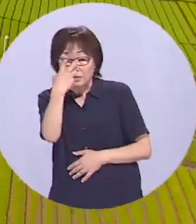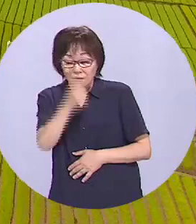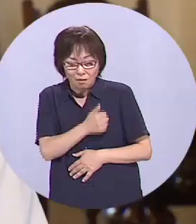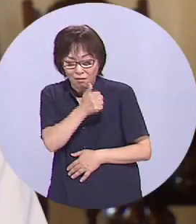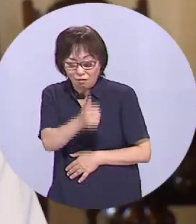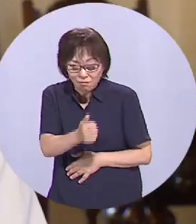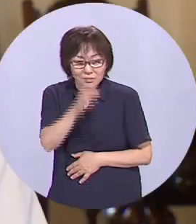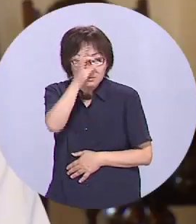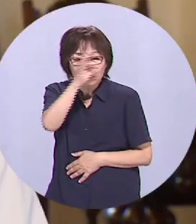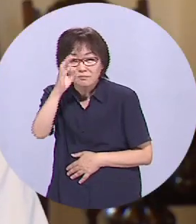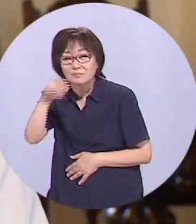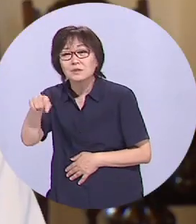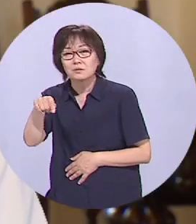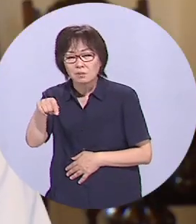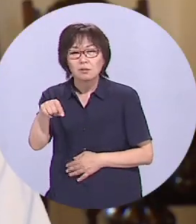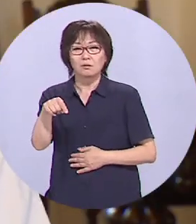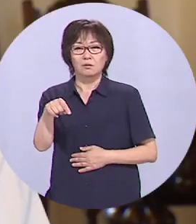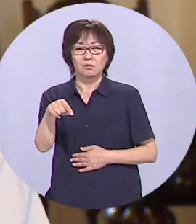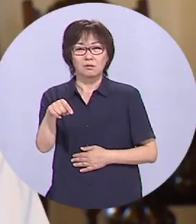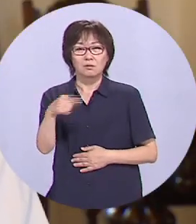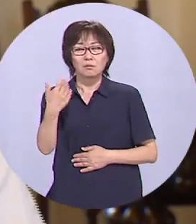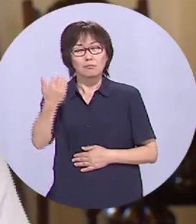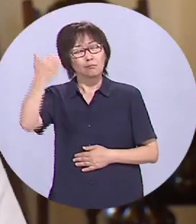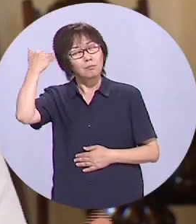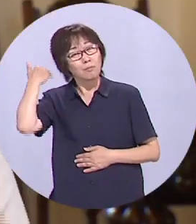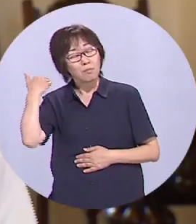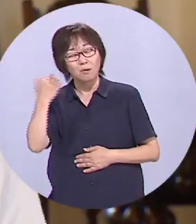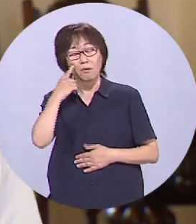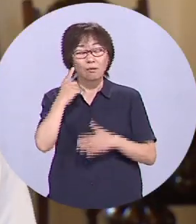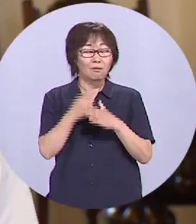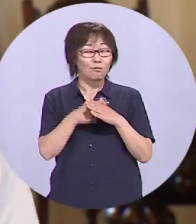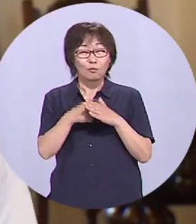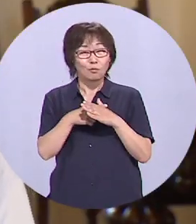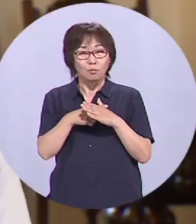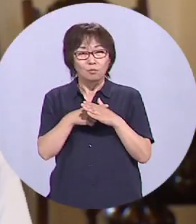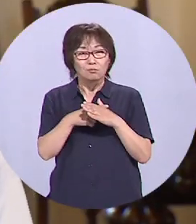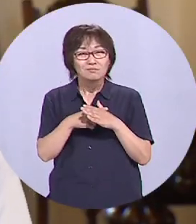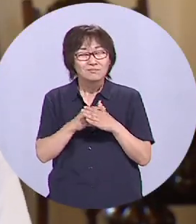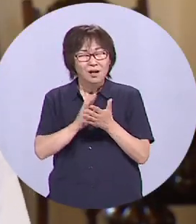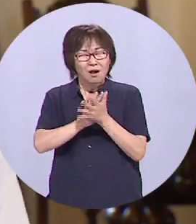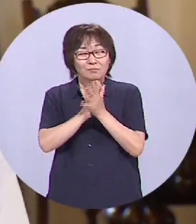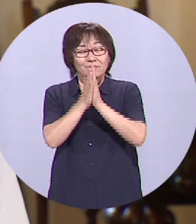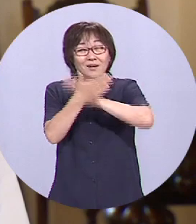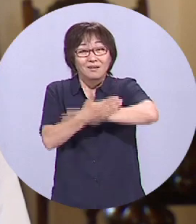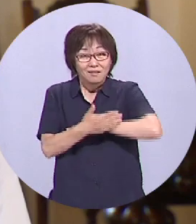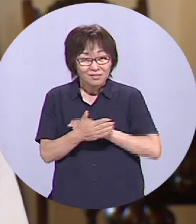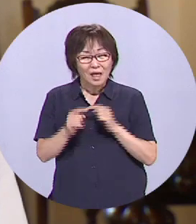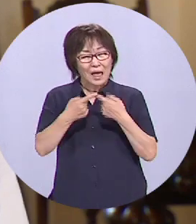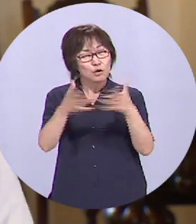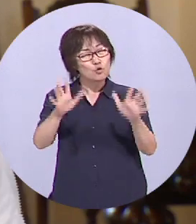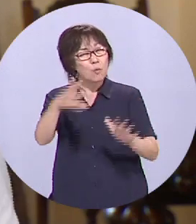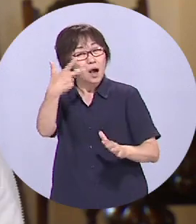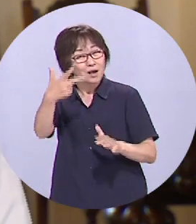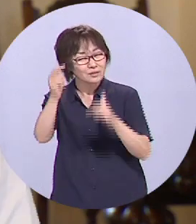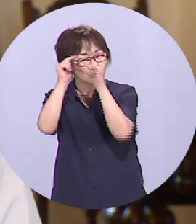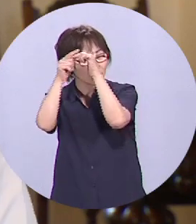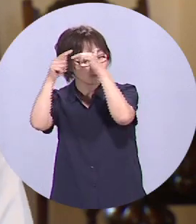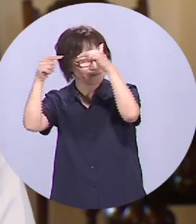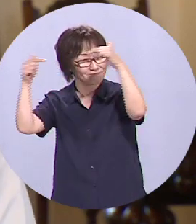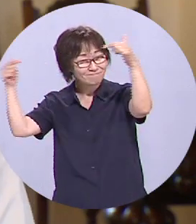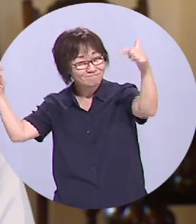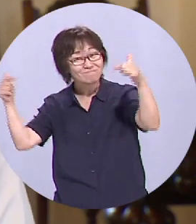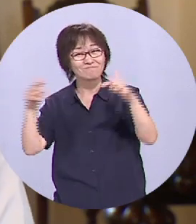けど、すごく今まで意識してなかったものがどんどん飛び込んできて、 入間市の景色が勝手に広が